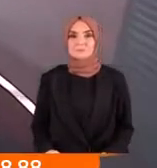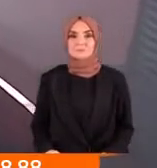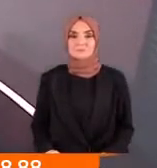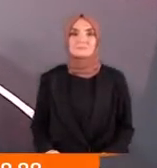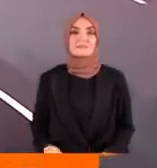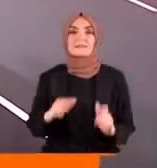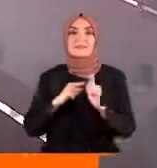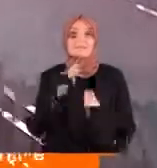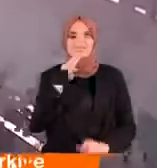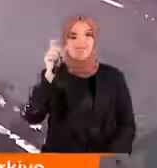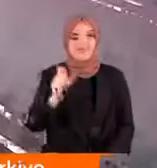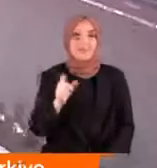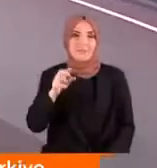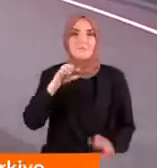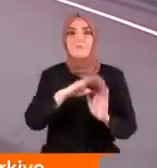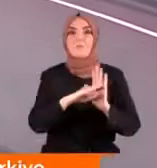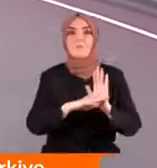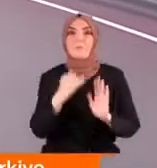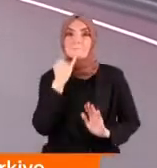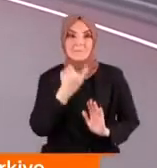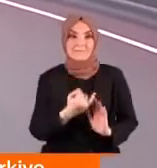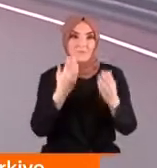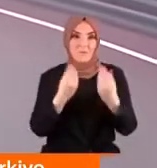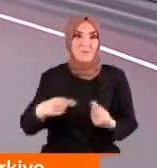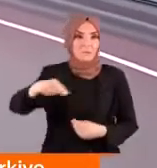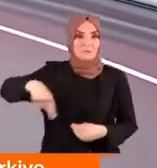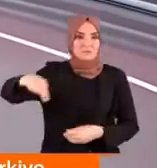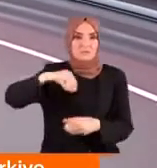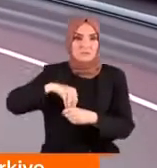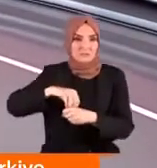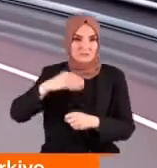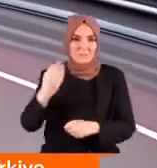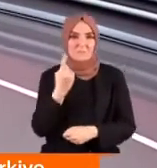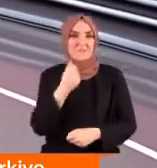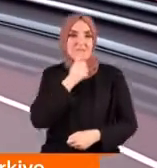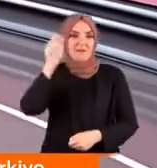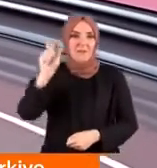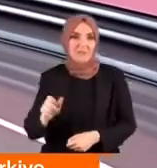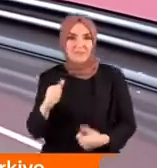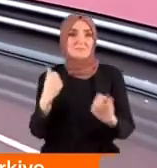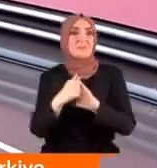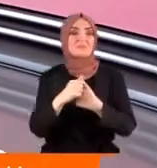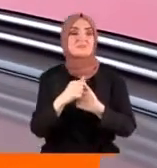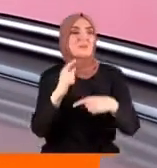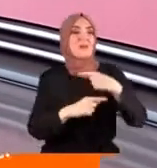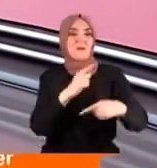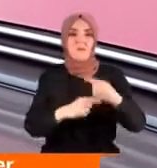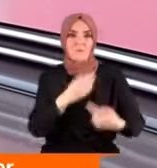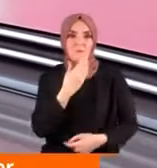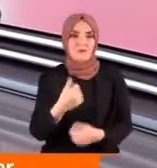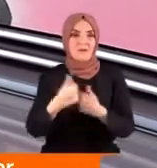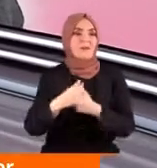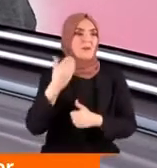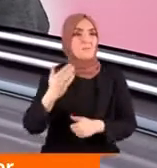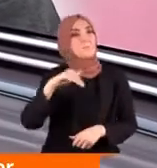Esra Erol'un program konukları arasında eşini arayan bir koca vardı. Karısının başka bir adama kaçtığını söyledi ama işin